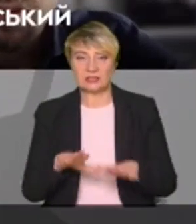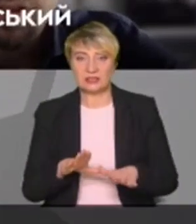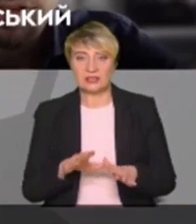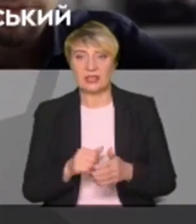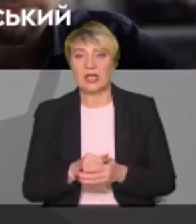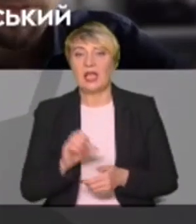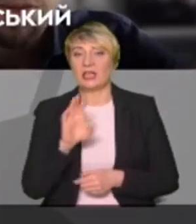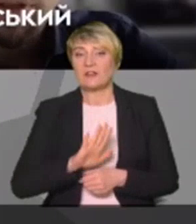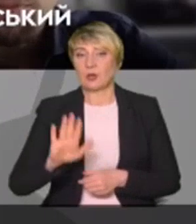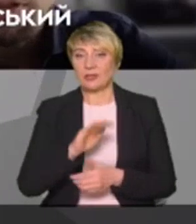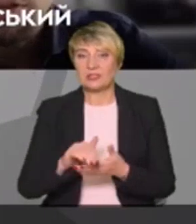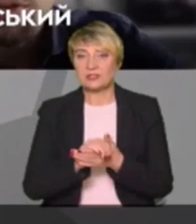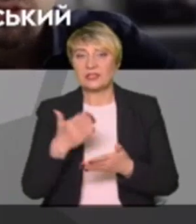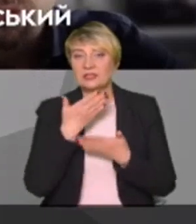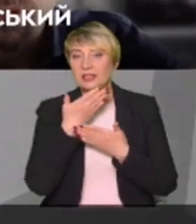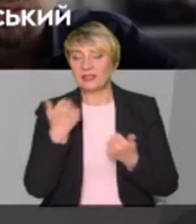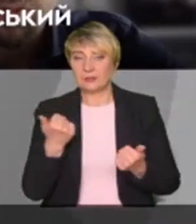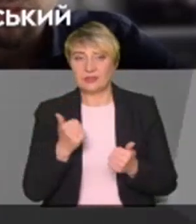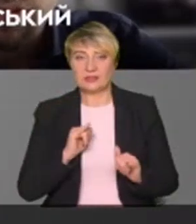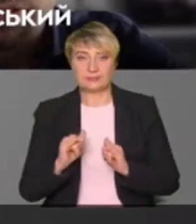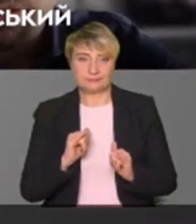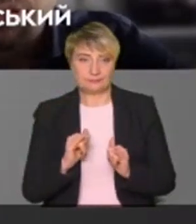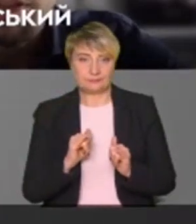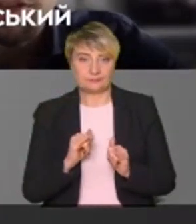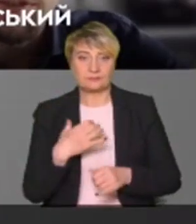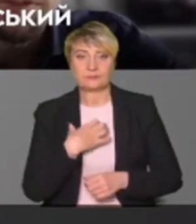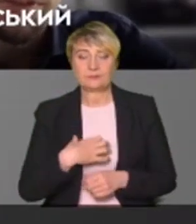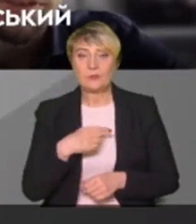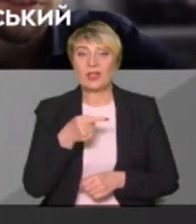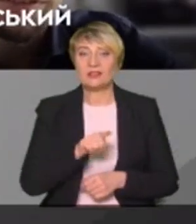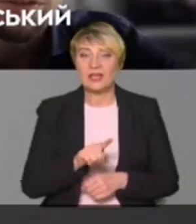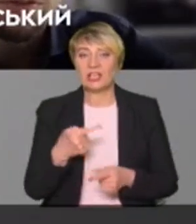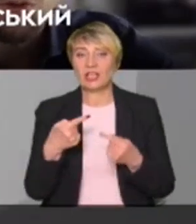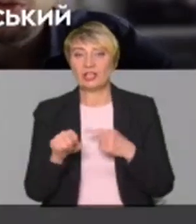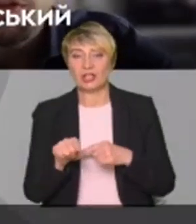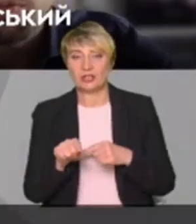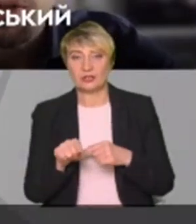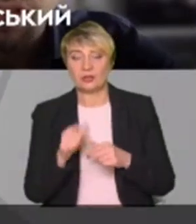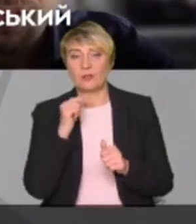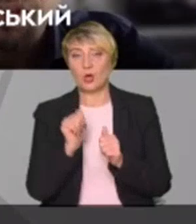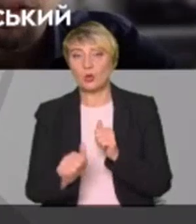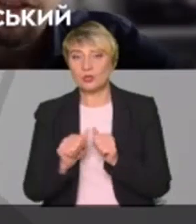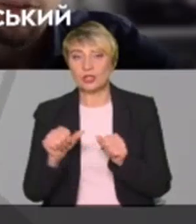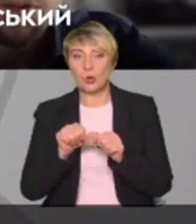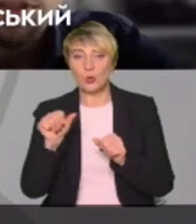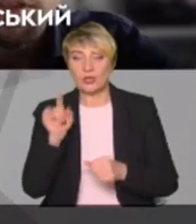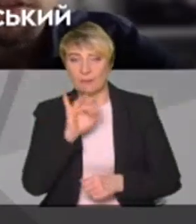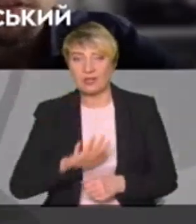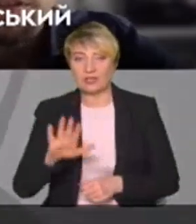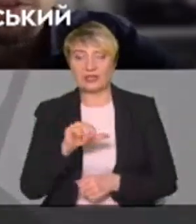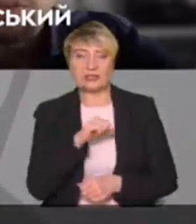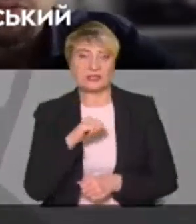Союзі немає мілітарної складової. Тобто вона так чи інакше в кожної окремої країни